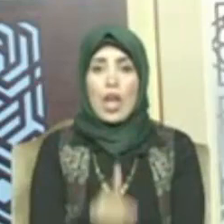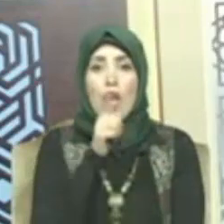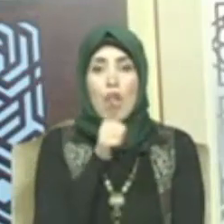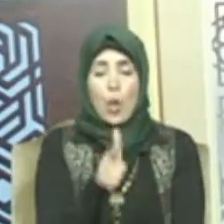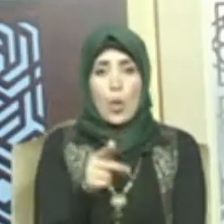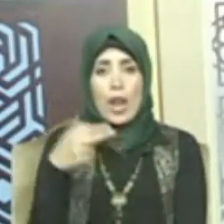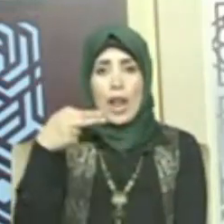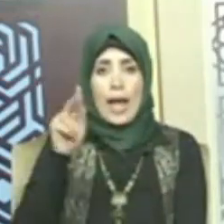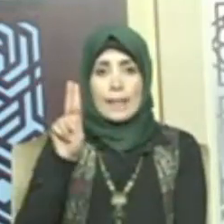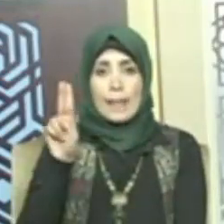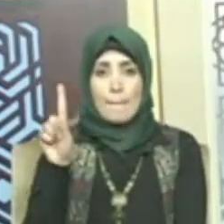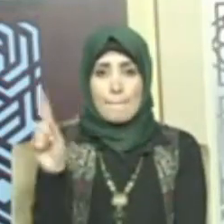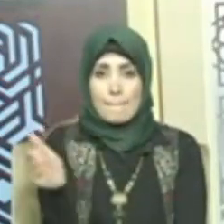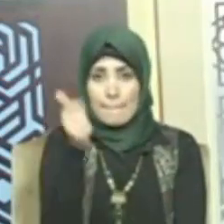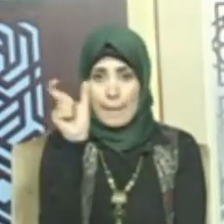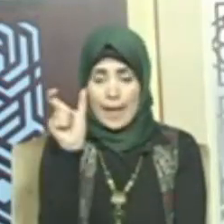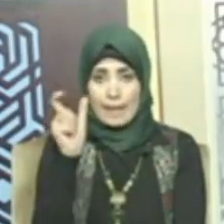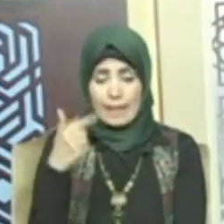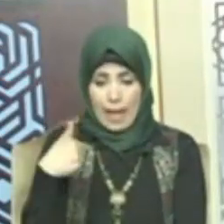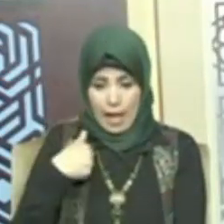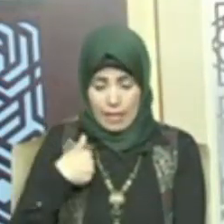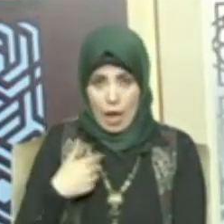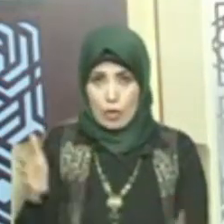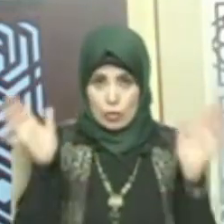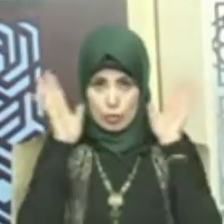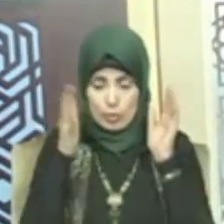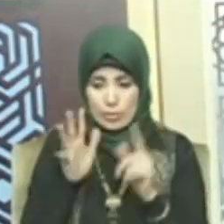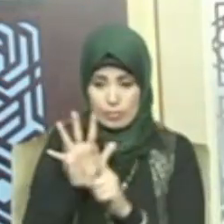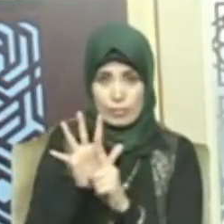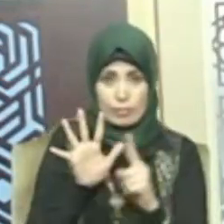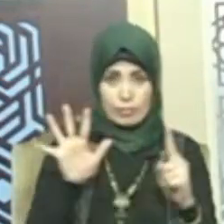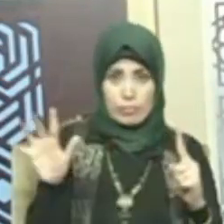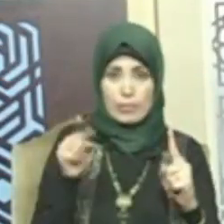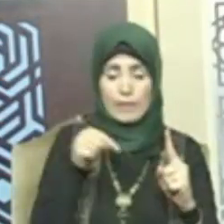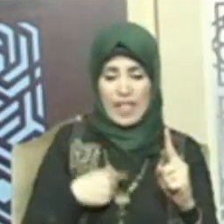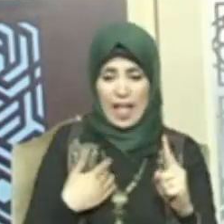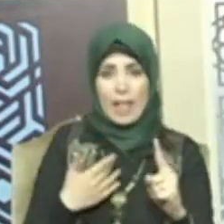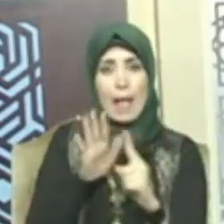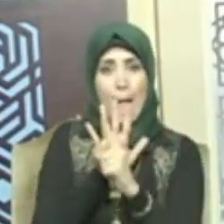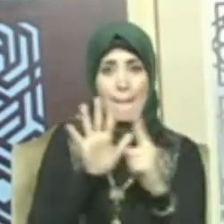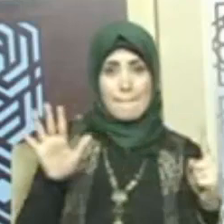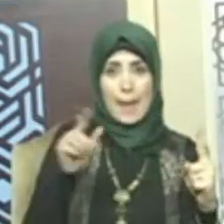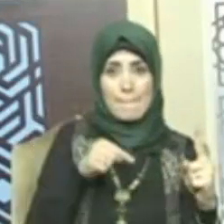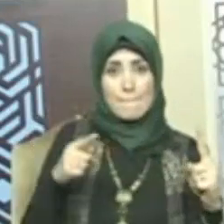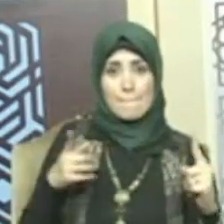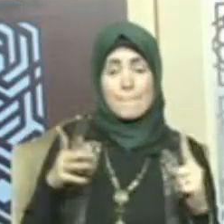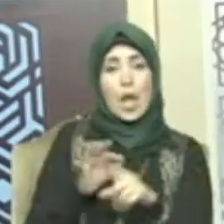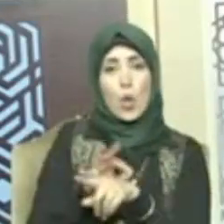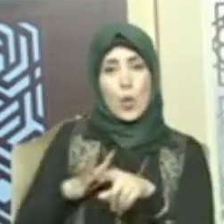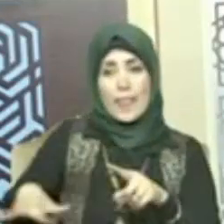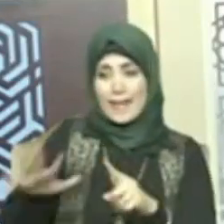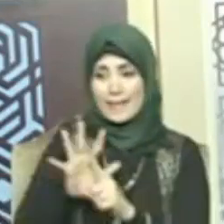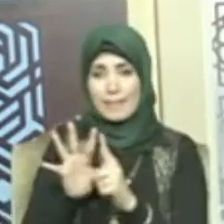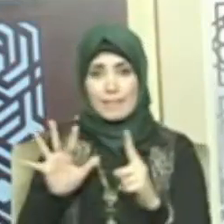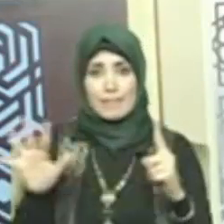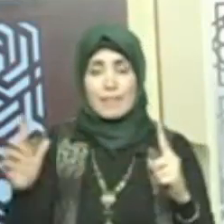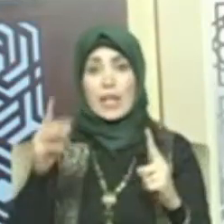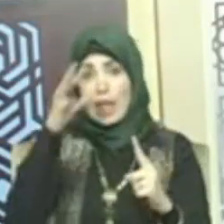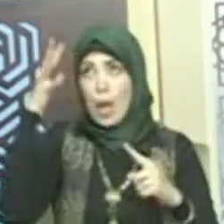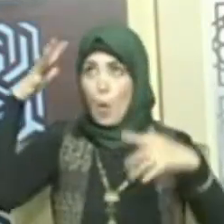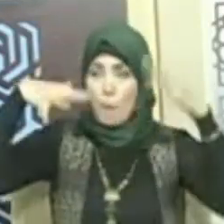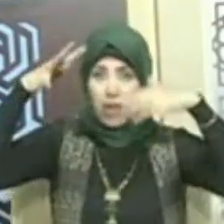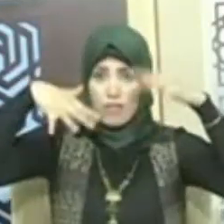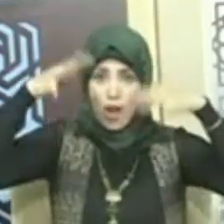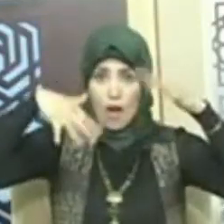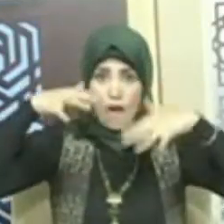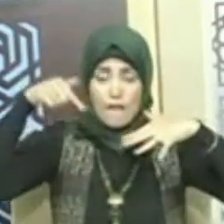عتبان: كنت أصلي بقومي من بني سالم إماما، وكان إذا نزل المطر